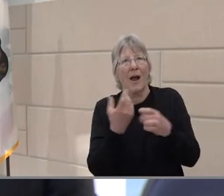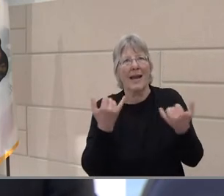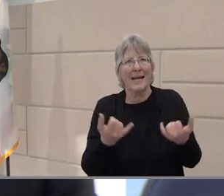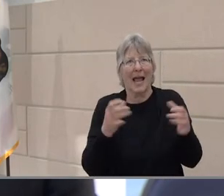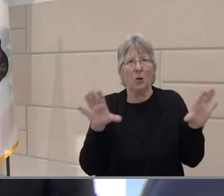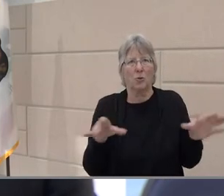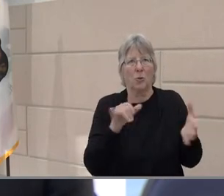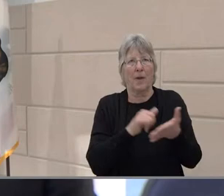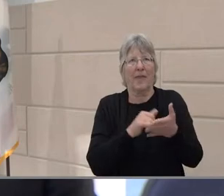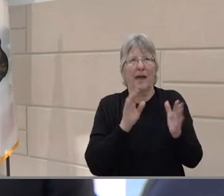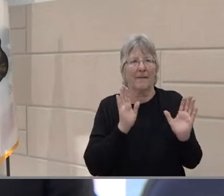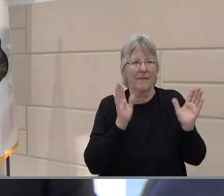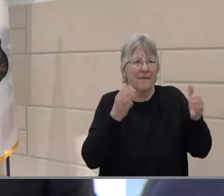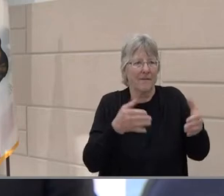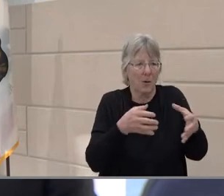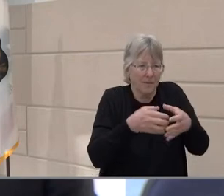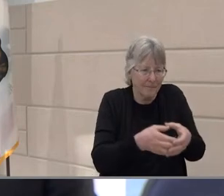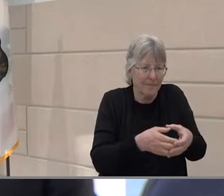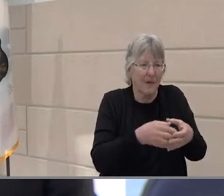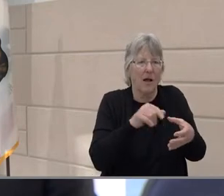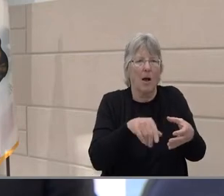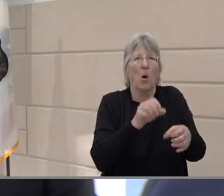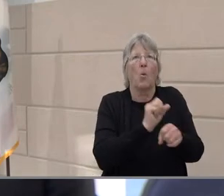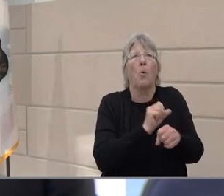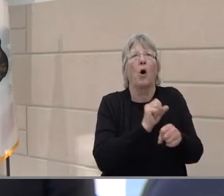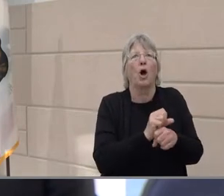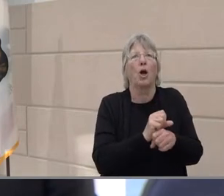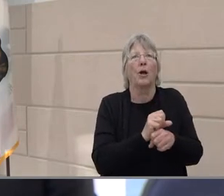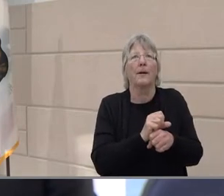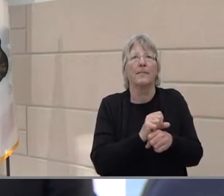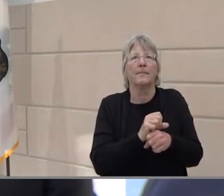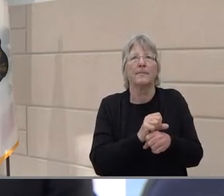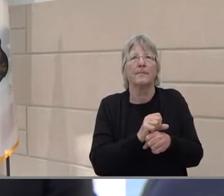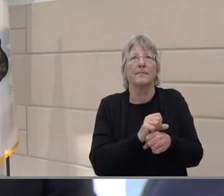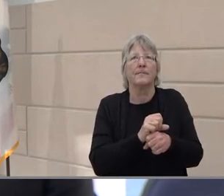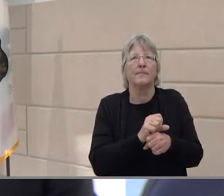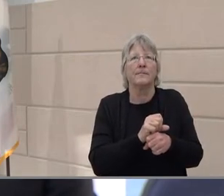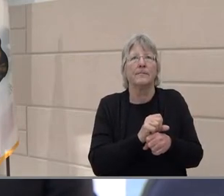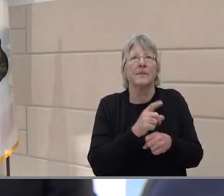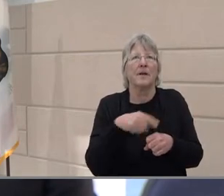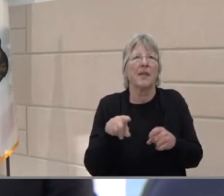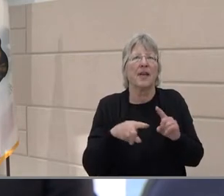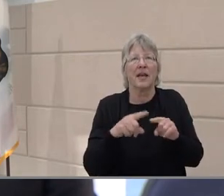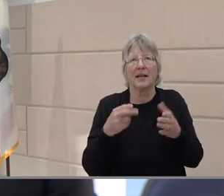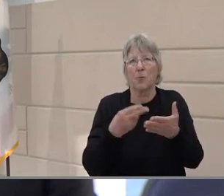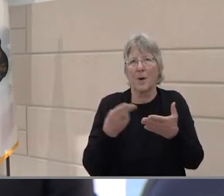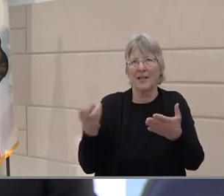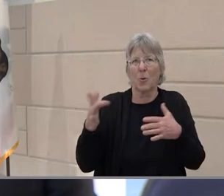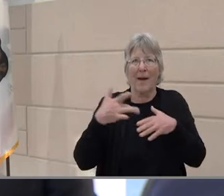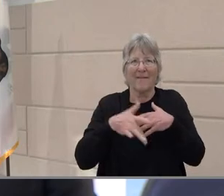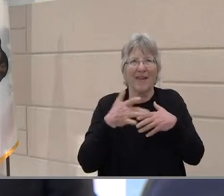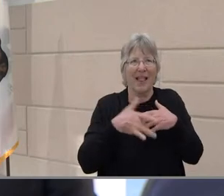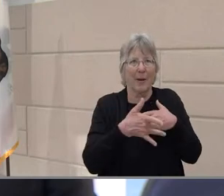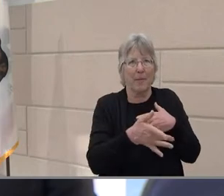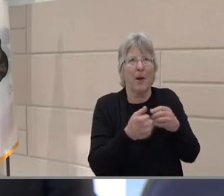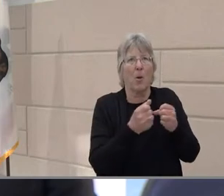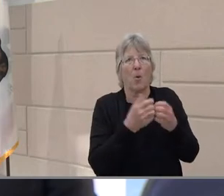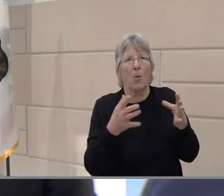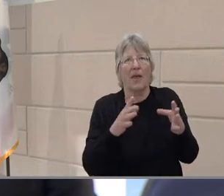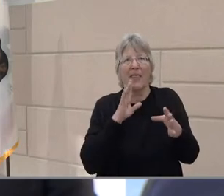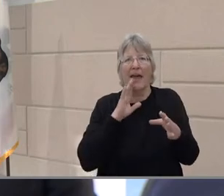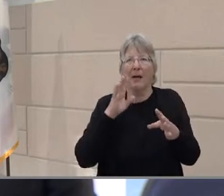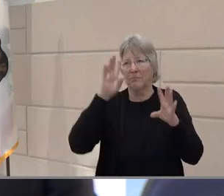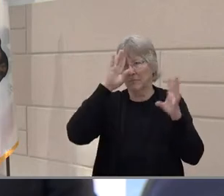នដែលម្នាក់ៗចូលរួមចំណាយក្នុងការផ្សព្វផ្សាយដំណឹងហ្នឹងគឺចង់ឲ្យមានជាជំ